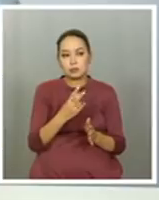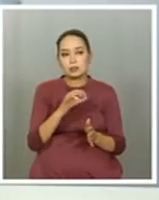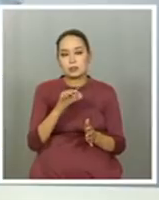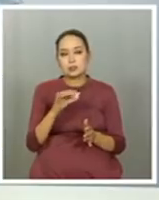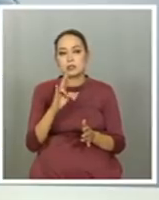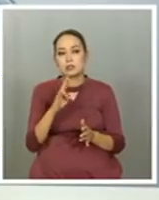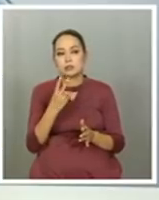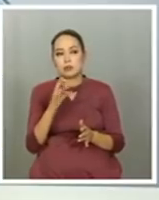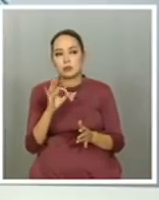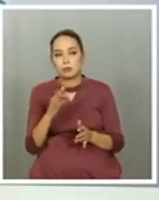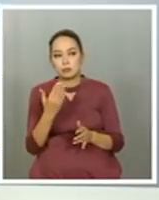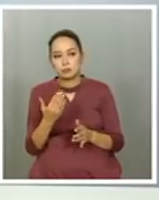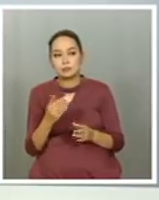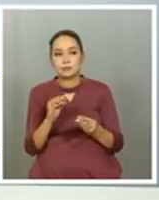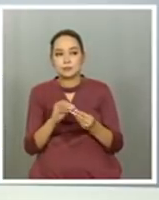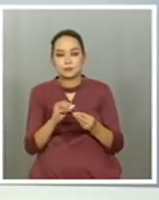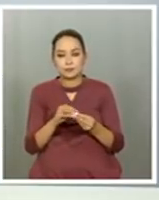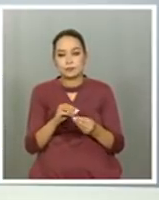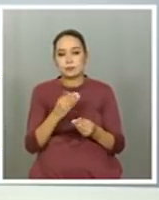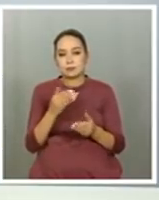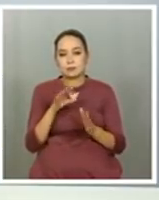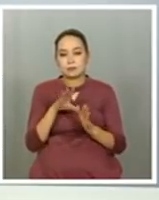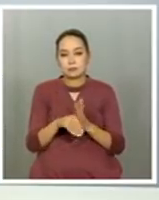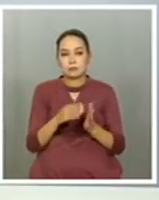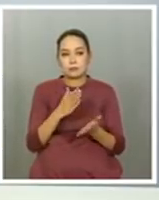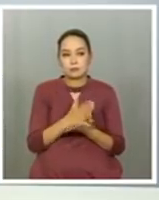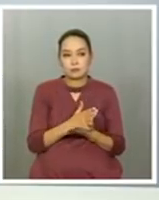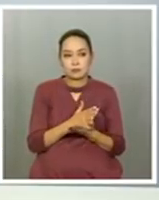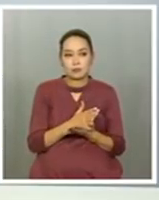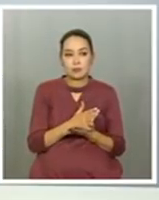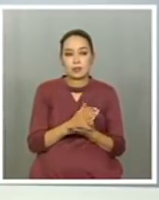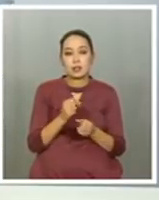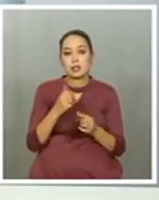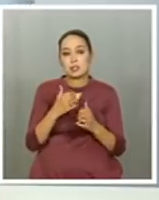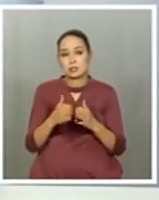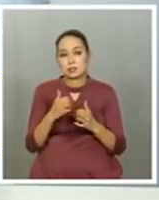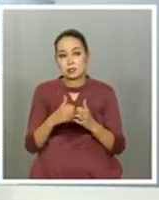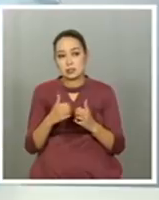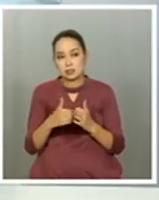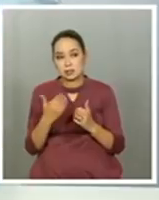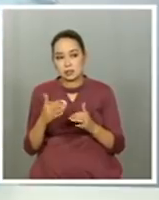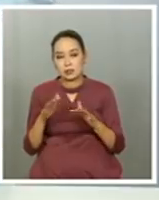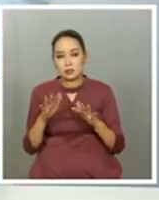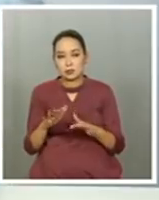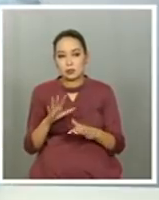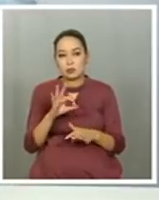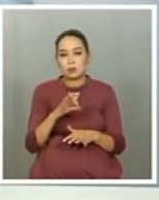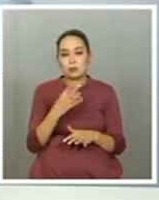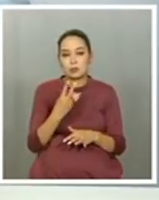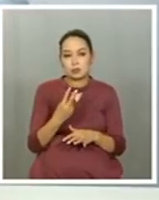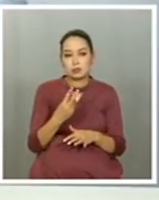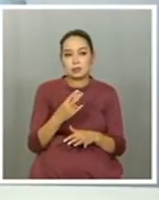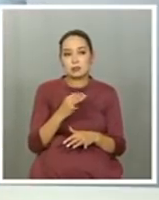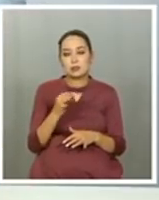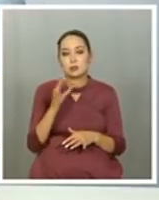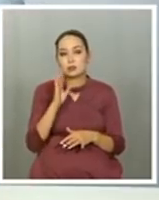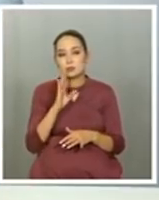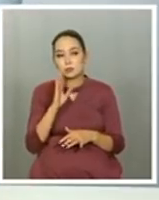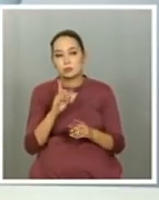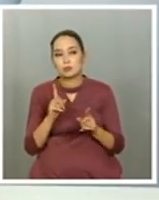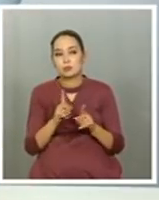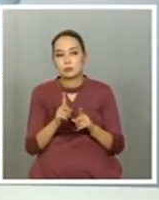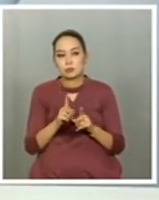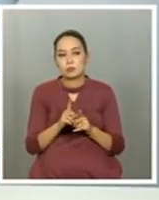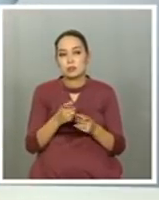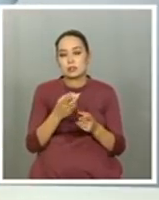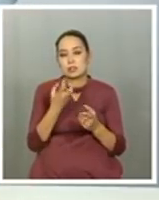оңай әрекеттеседі. Ал белсенділігі орташа металдар оттекпен де сумен де тек қана қыздырған